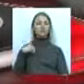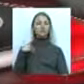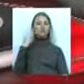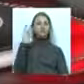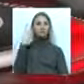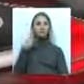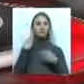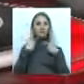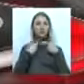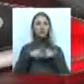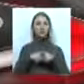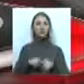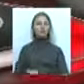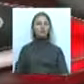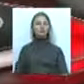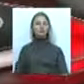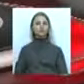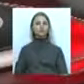тиімді пайдалануға жол бермек.